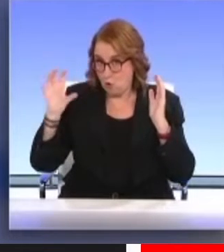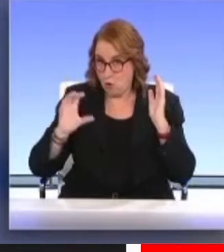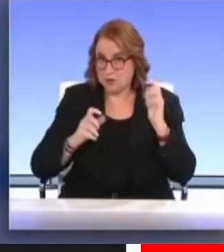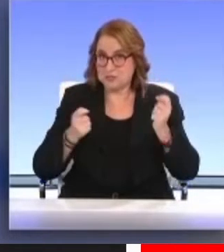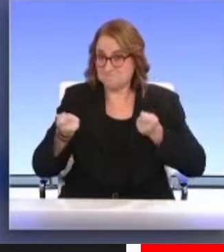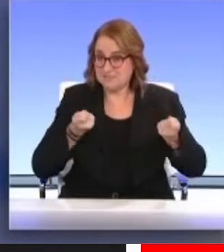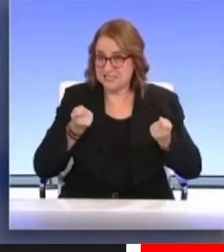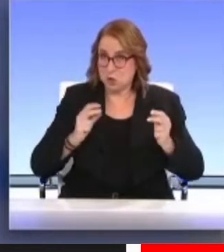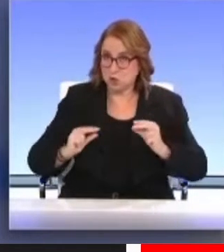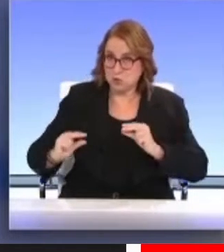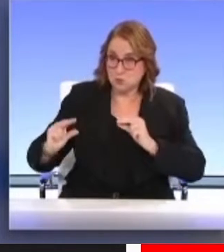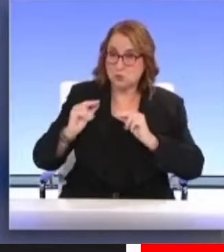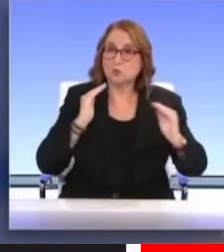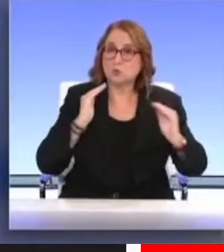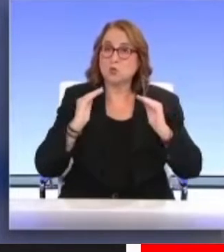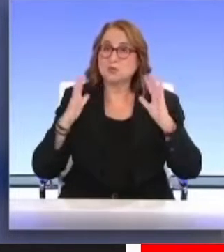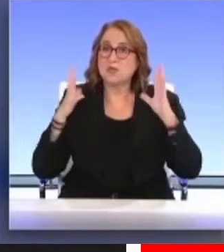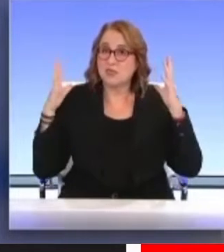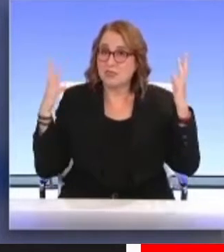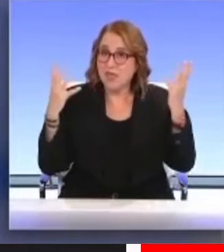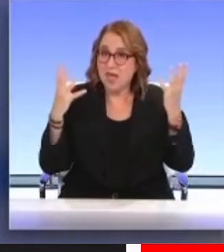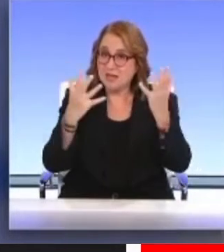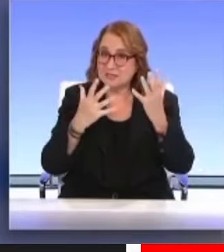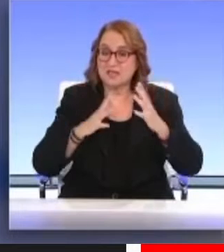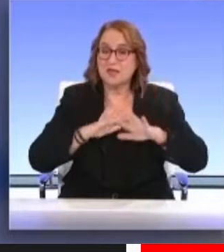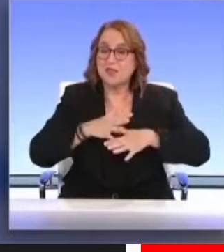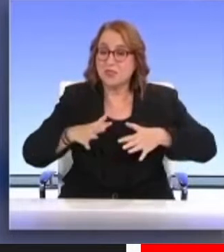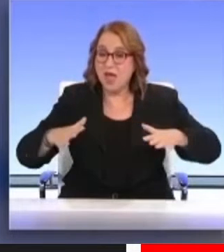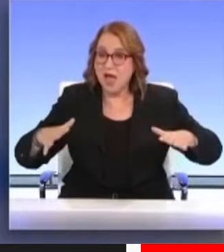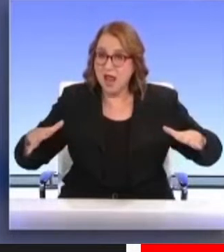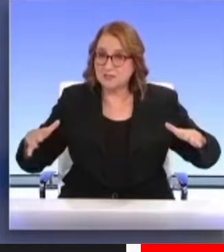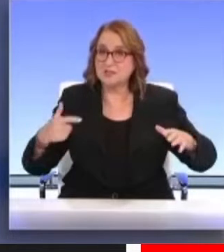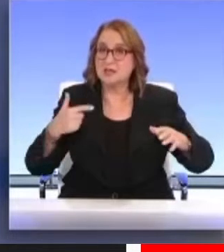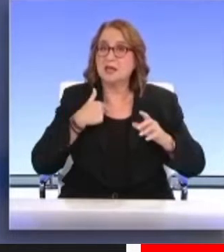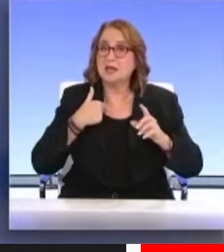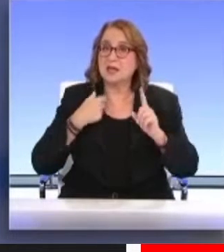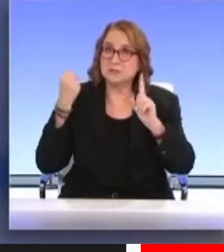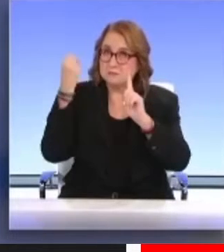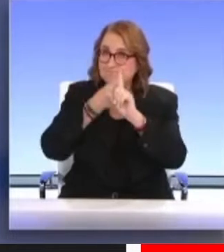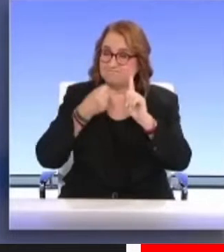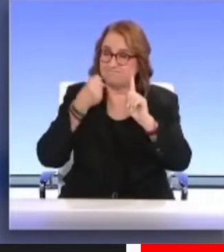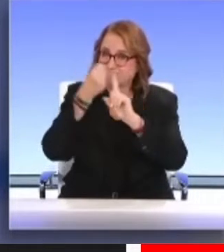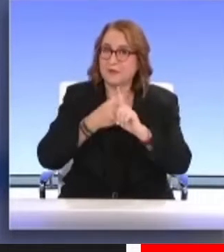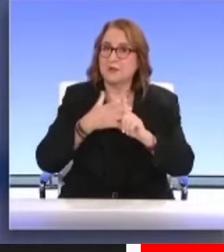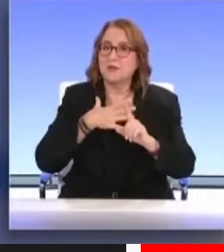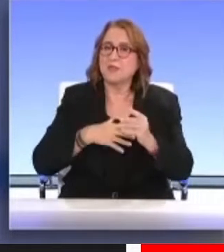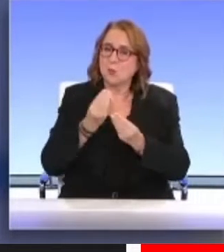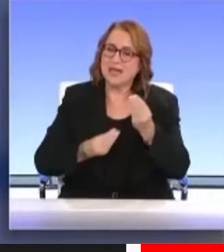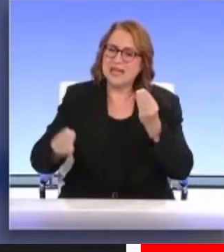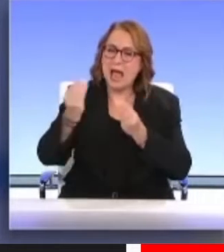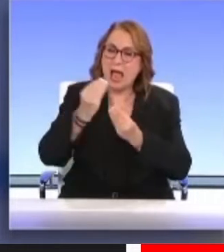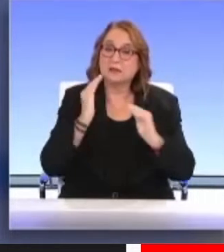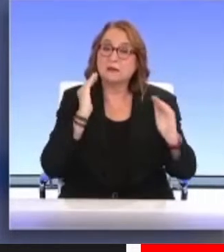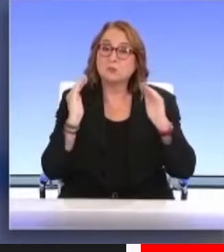θάλασσές μας. Διεκδικούμε και συμφωνήσαμε σε αυτό έναν ισχυρότερο μηχανισμό πολιτικής προστασίας.